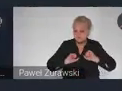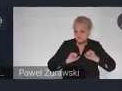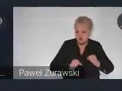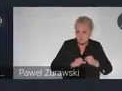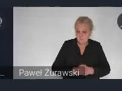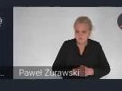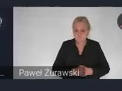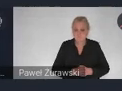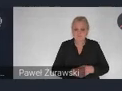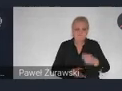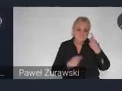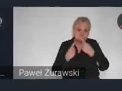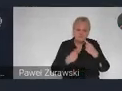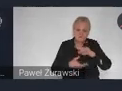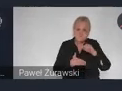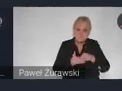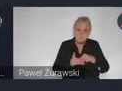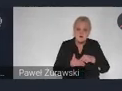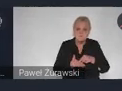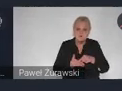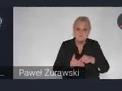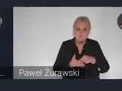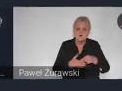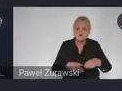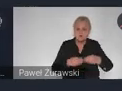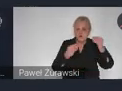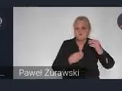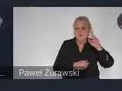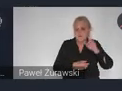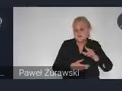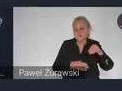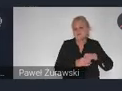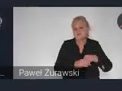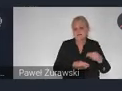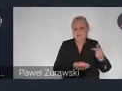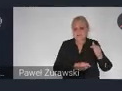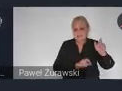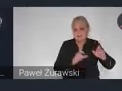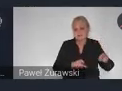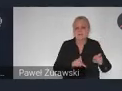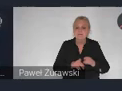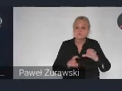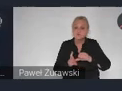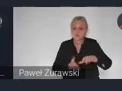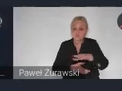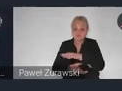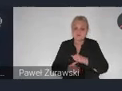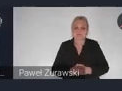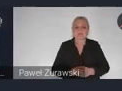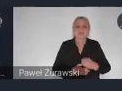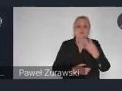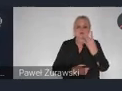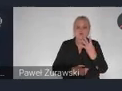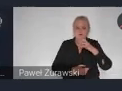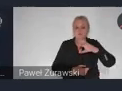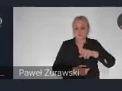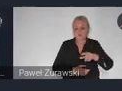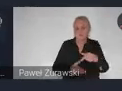z punktu widzenia właśnie rozwoju instytucjonalnego interstariuszy i otoczenia kryterium 4